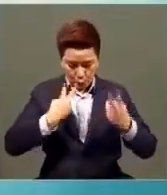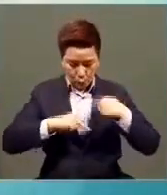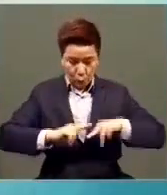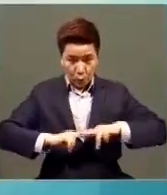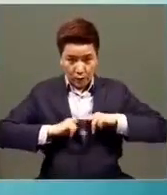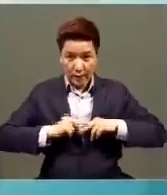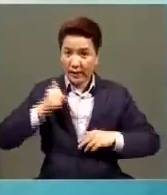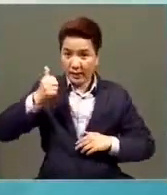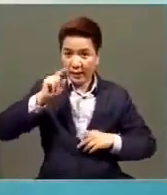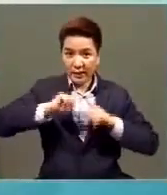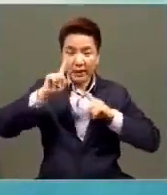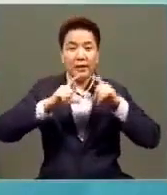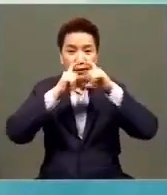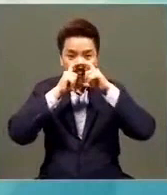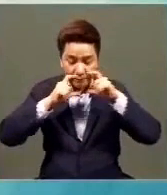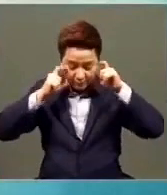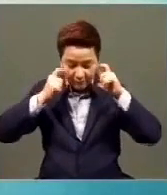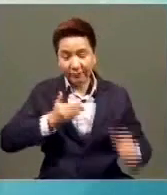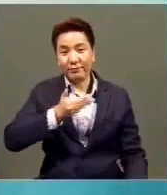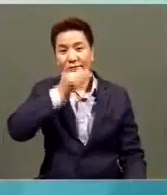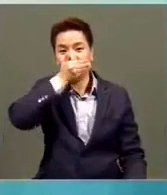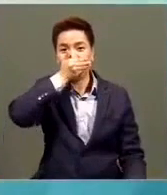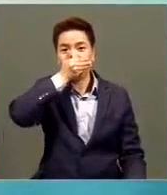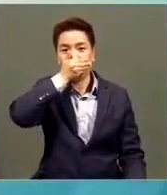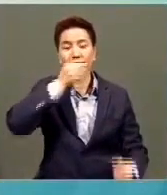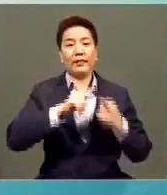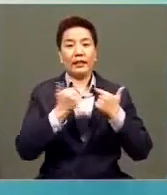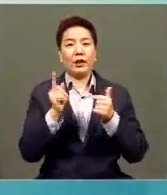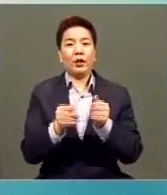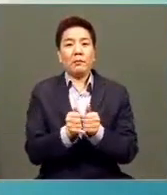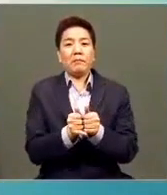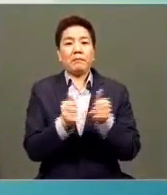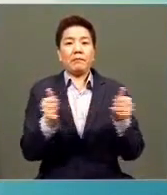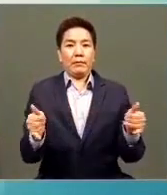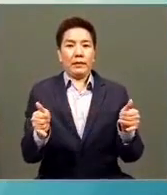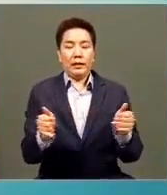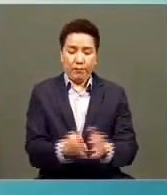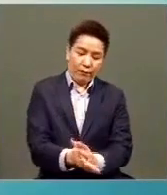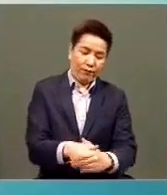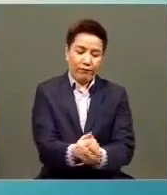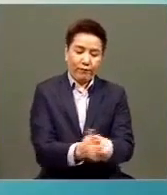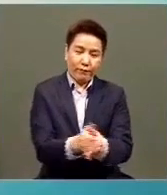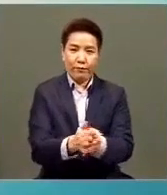ดสวมหน้ากากป้องกันเว้นระยะห่างล้างมือให้บ่อย